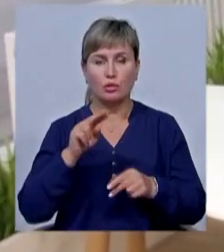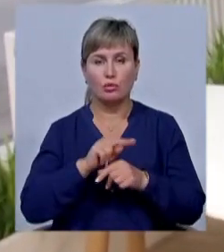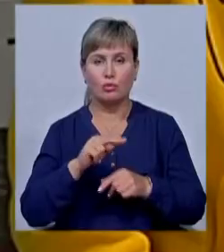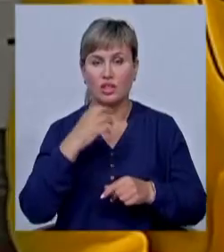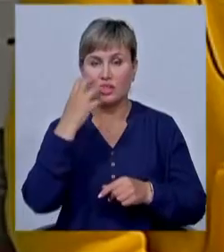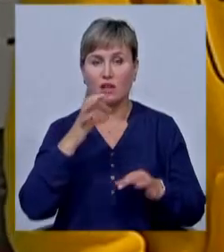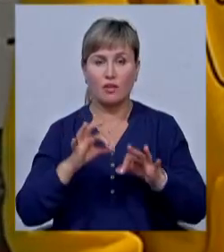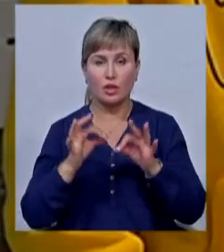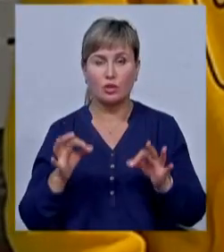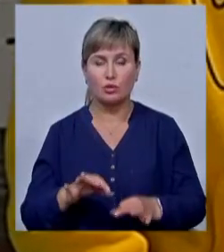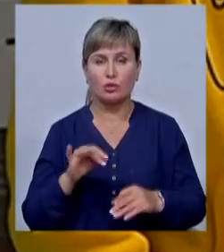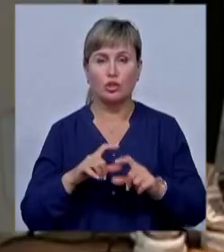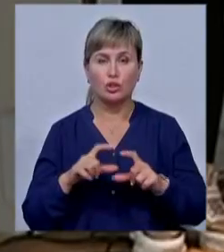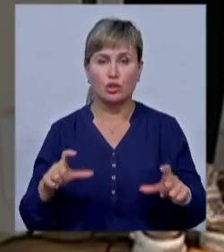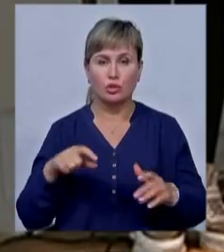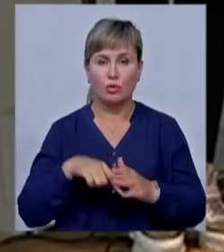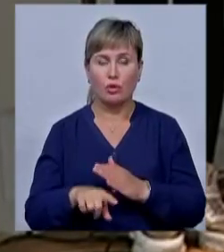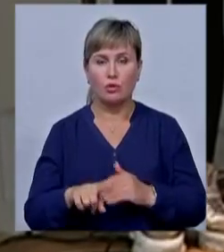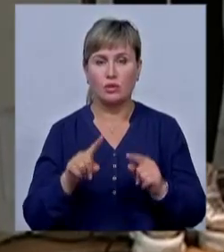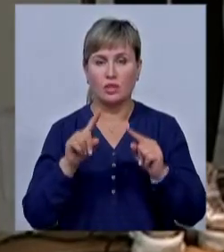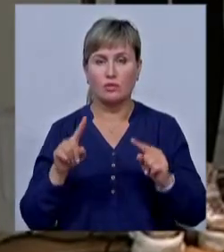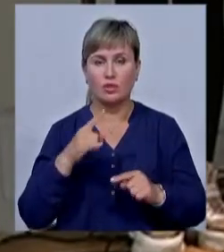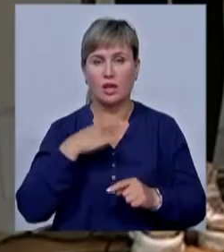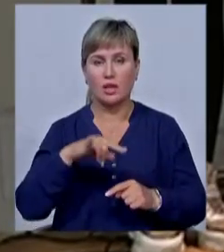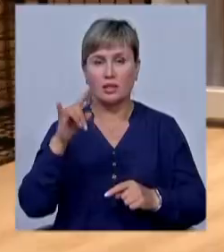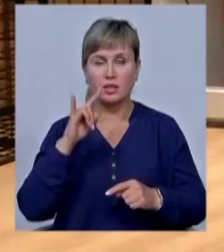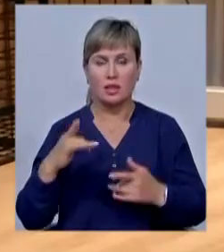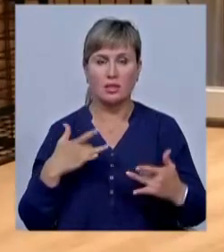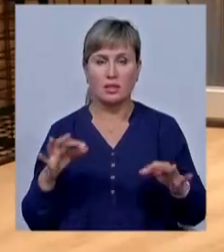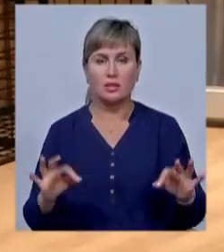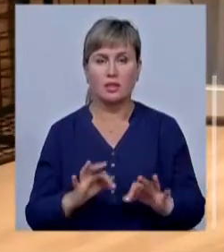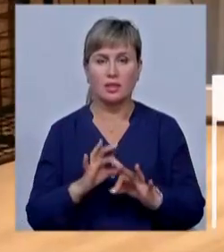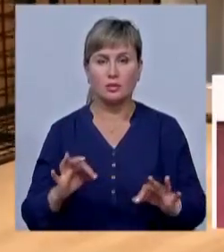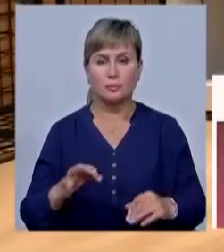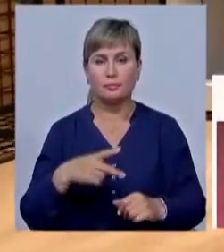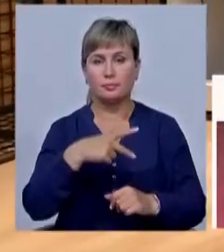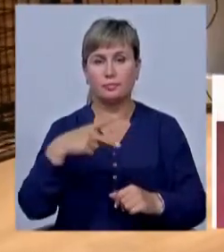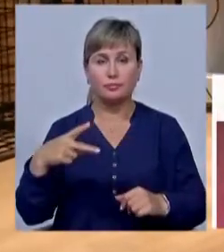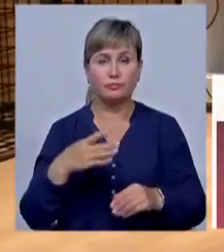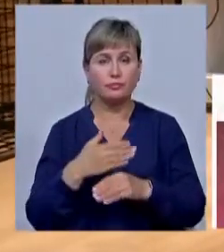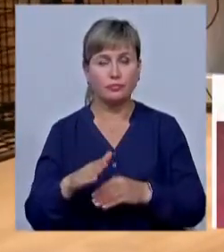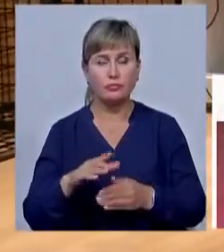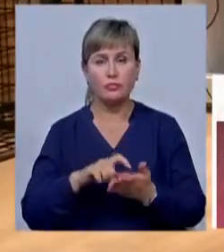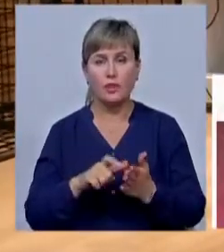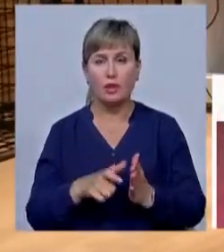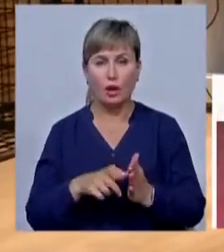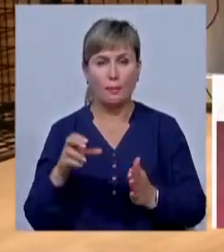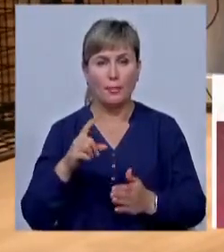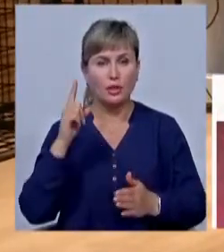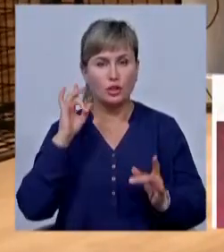циркового искусства и школа вокала со звездами казахстанской эстрады. На втором этаже нам выделили целый кабинет, обесшумленный,